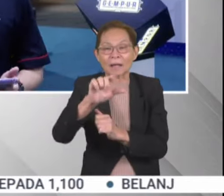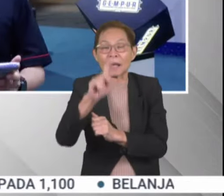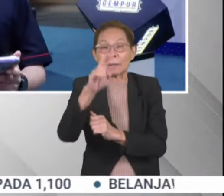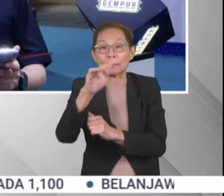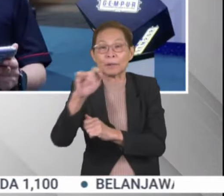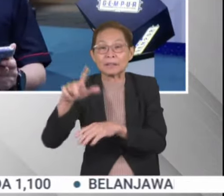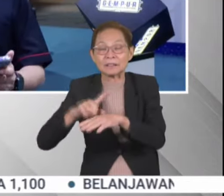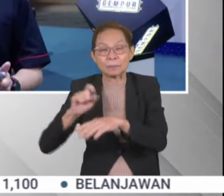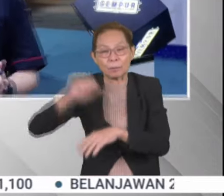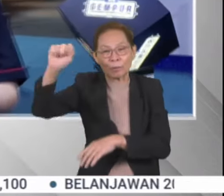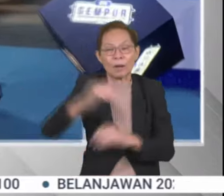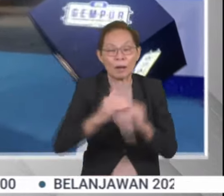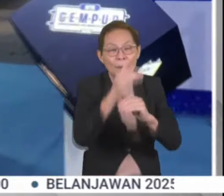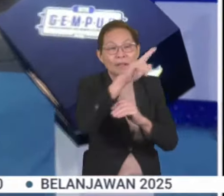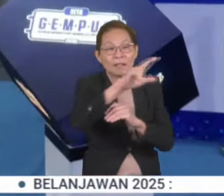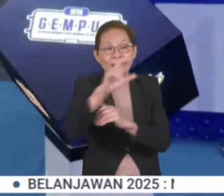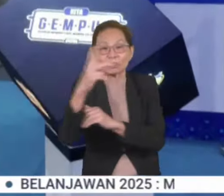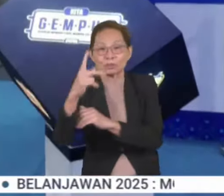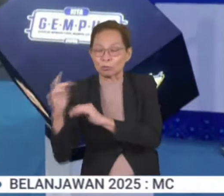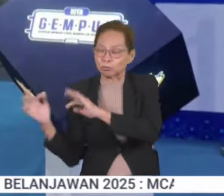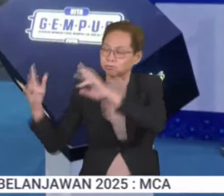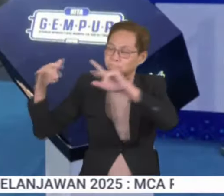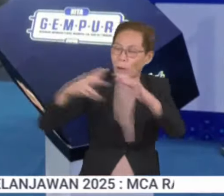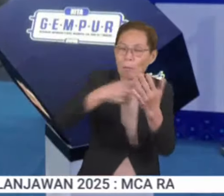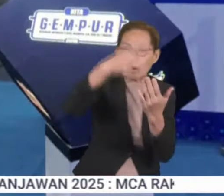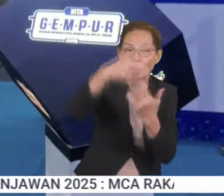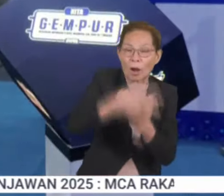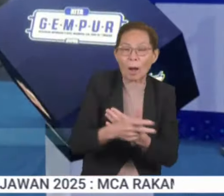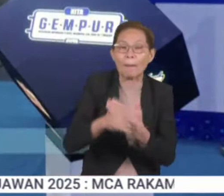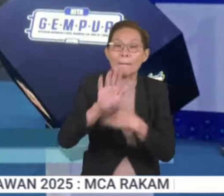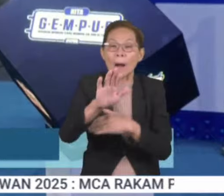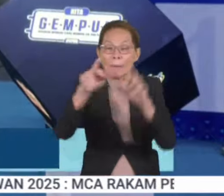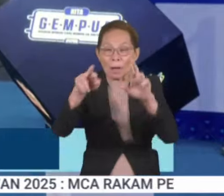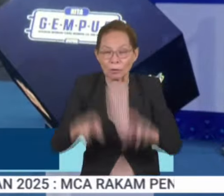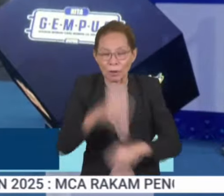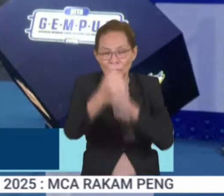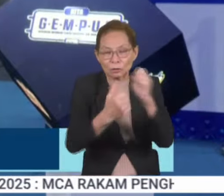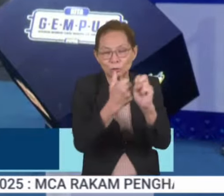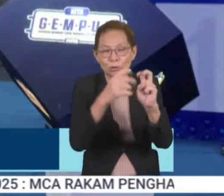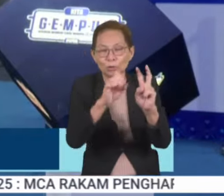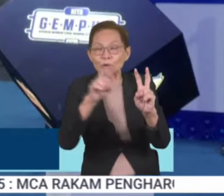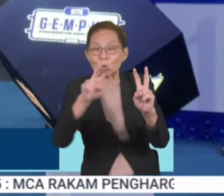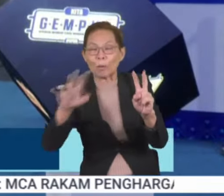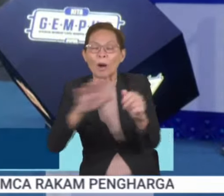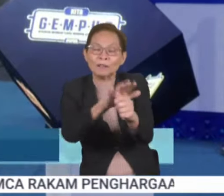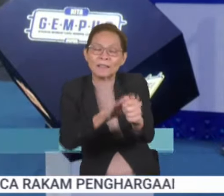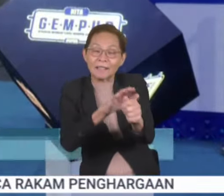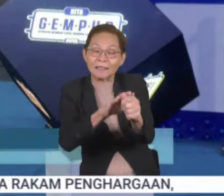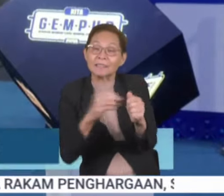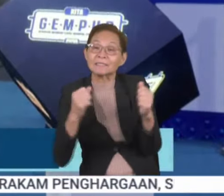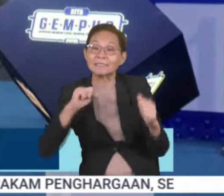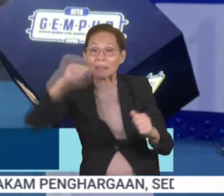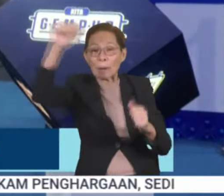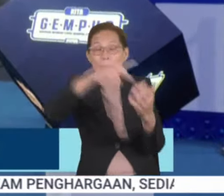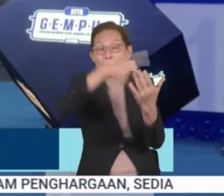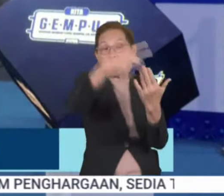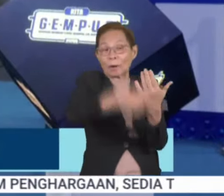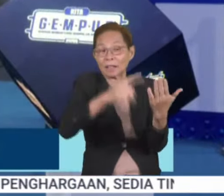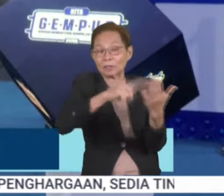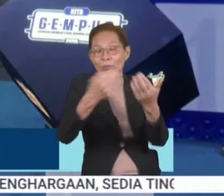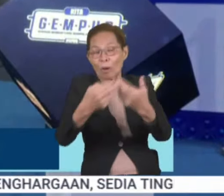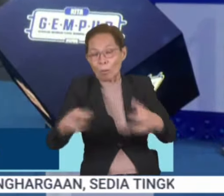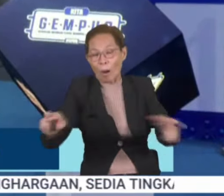Ya. Lebih 300,000 pengunjung hadir pada program Madani Rakyat 2024 Sayangi Sabah hari ini, di mana program ini